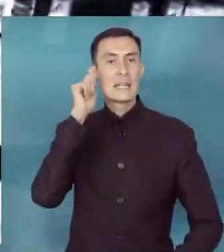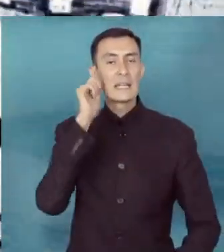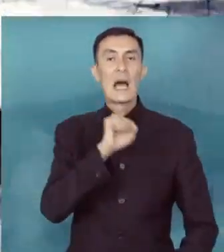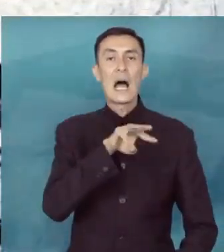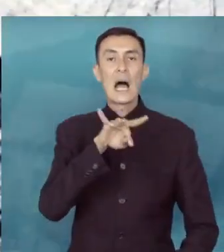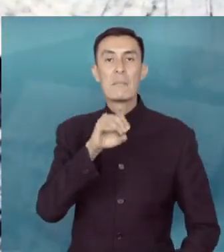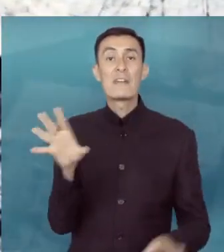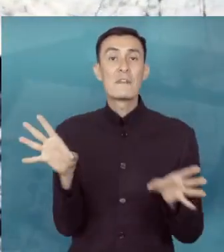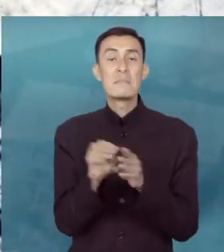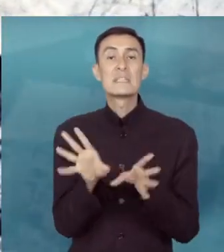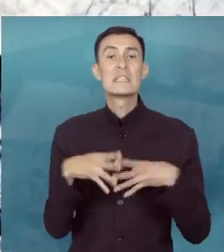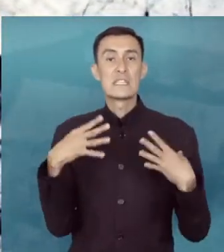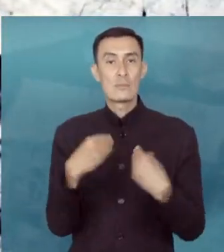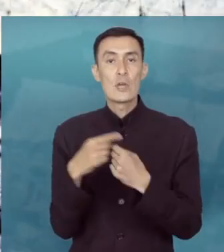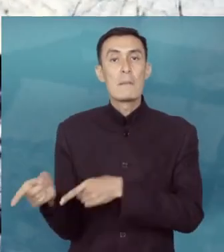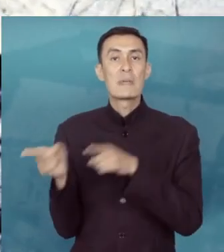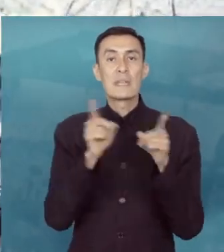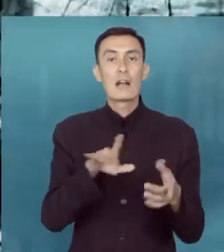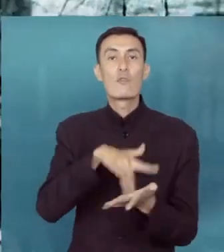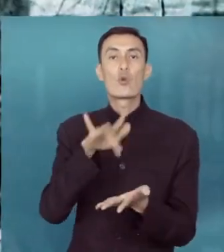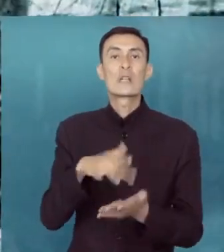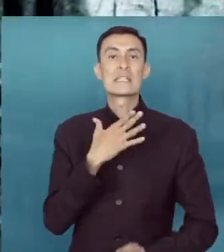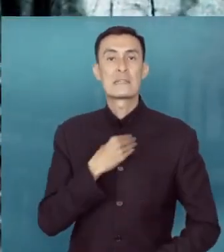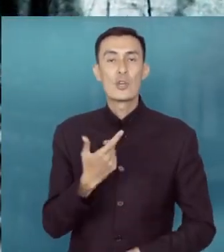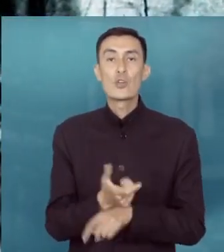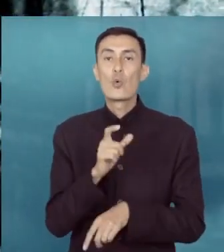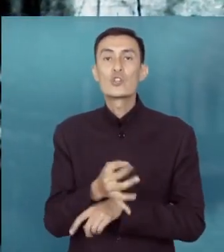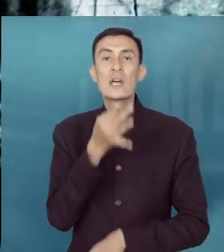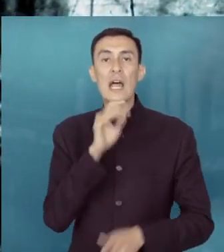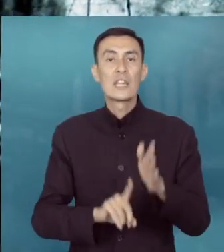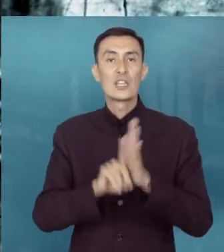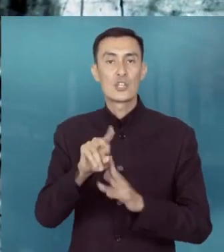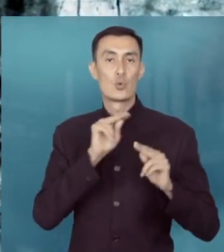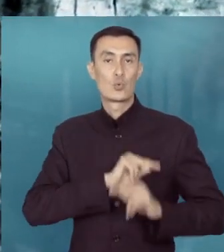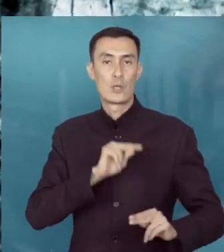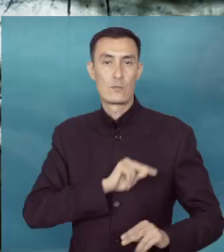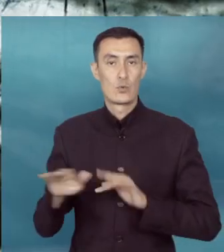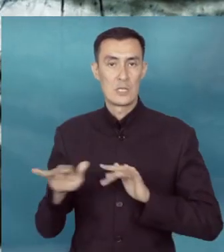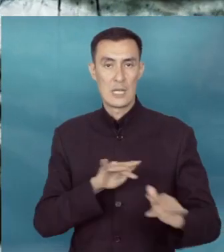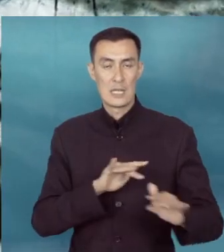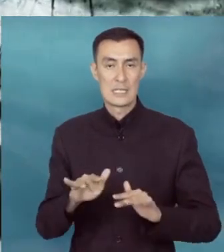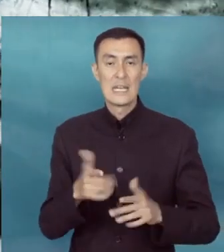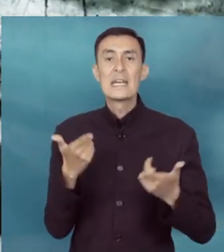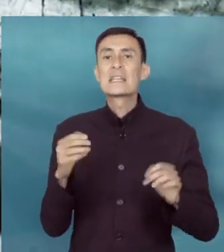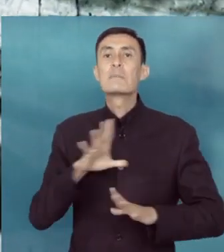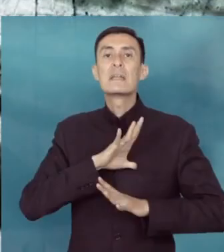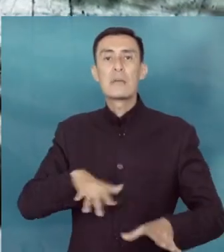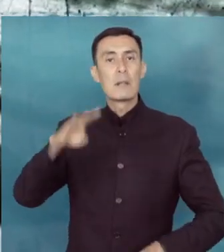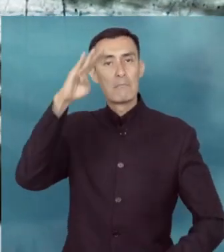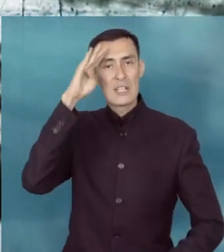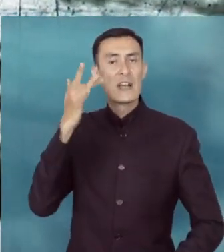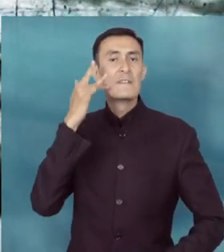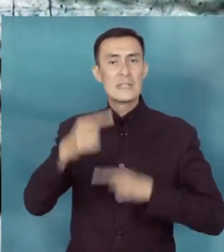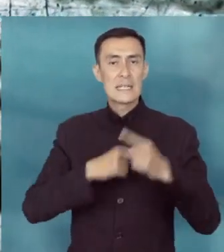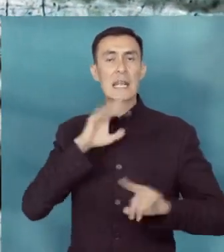В 12 лет Амре вместе со своей семьей переехал в Семей и очень рано начал свою трудовую деятельность. Где бы ни